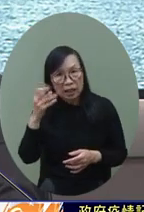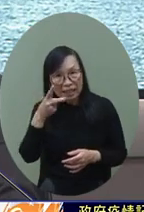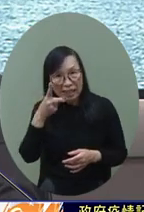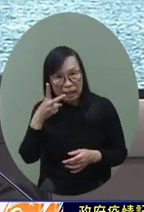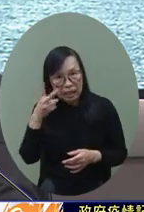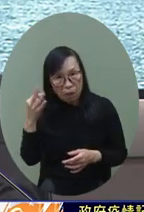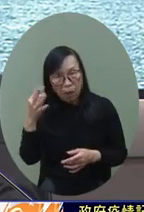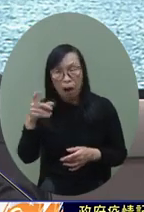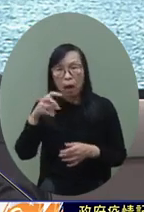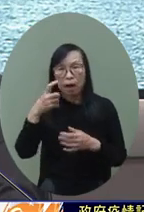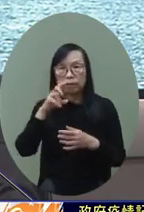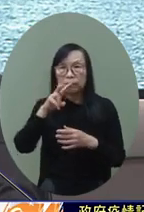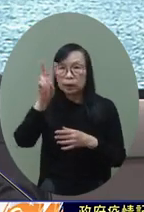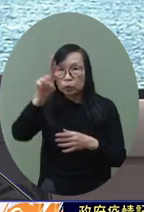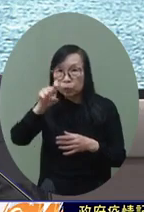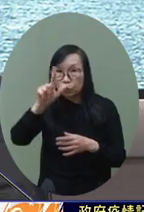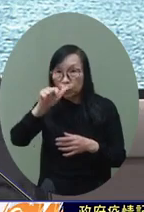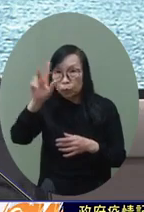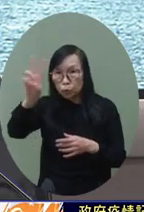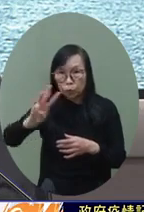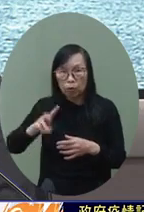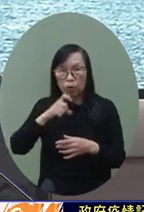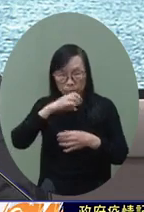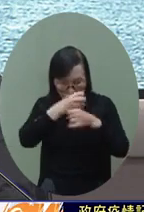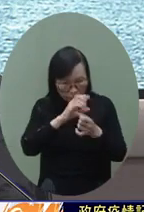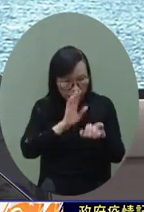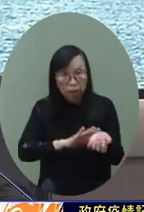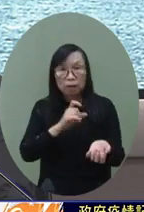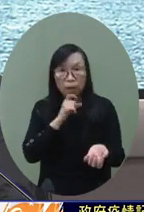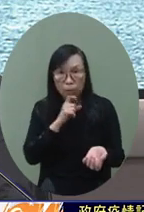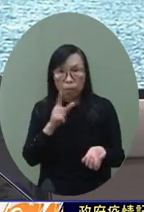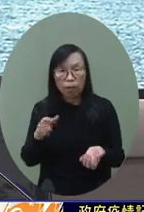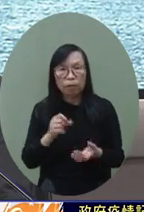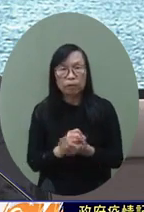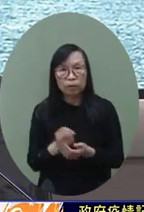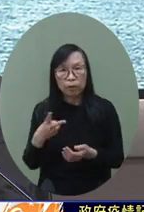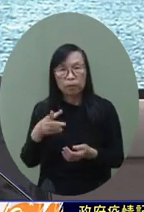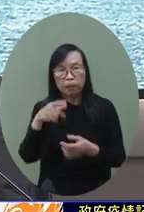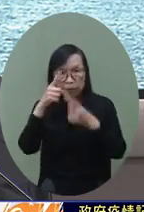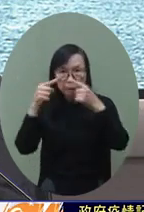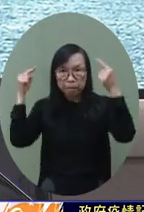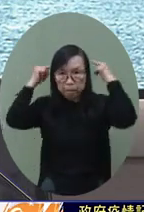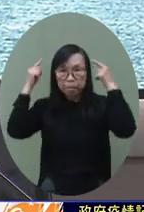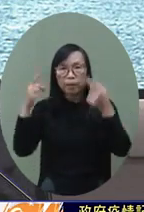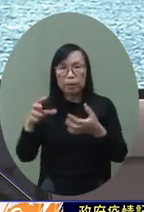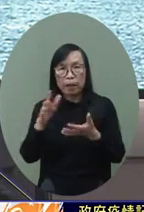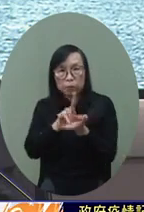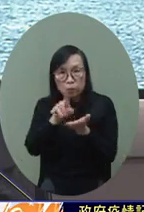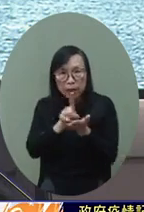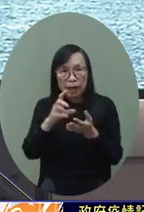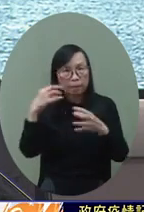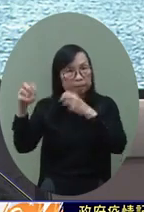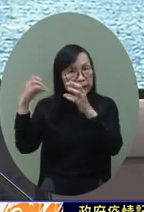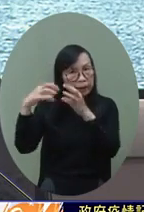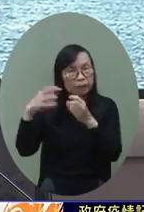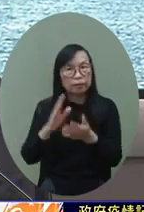有陽性嘅出現。咁都經過同呢、这個大學同埋相關嘅專家商量咧，咁佢哋推